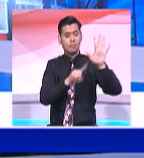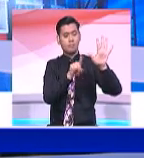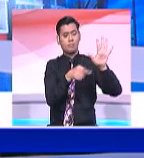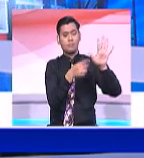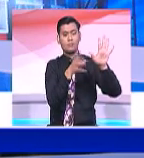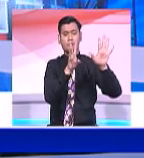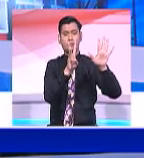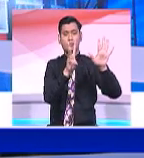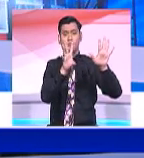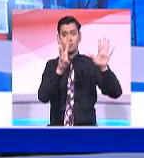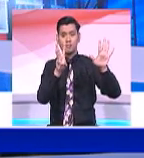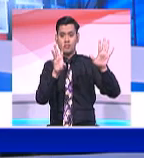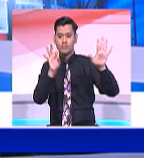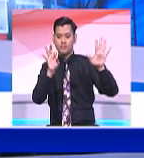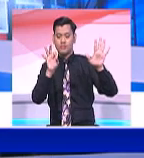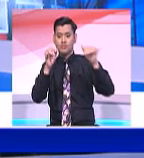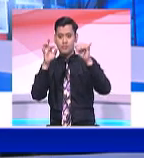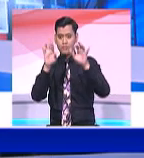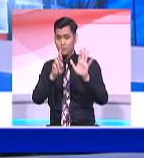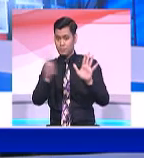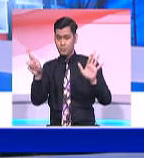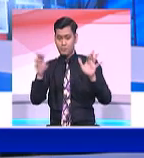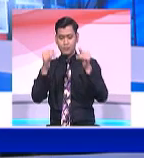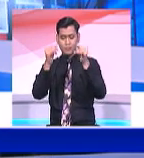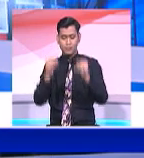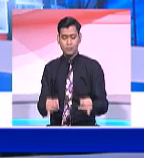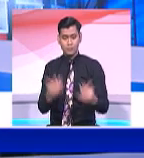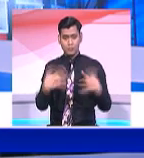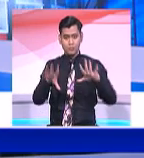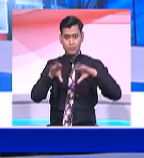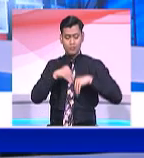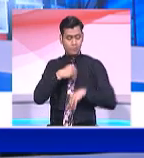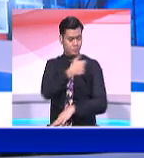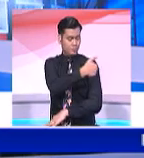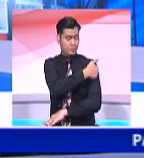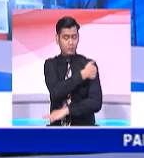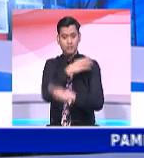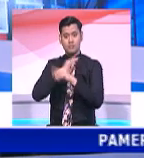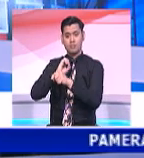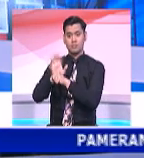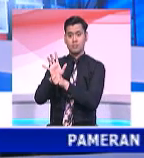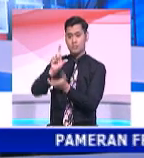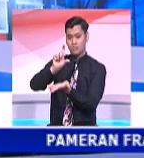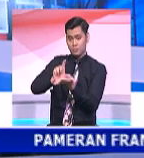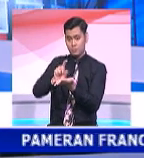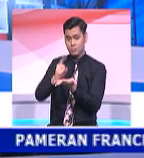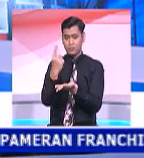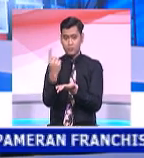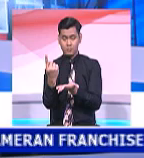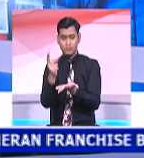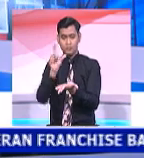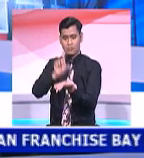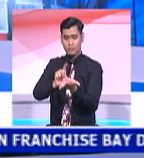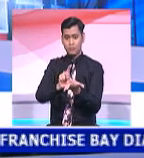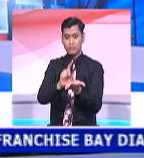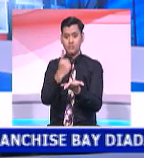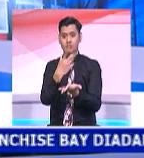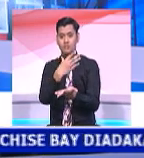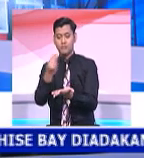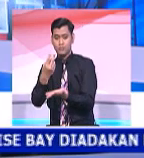mengatakan tidak semua sekolah perlu ditutup. Tetapi analisa kami menunjukkan dari segi operasinya, sebahagian